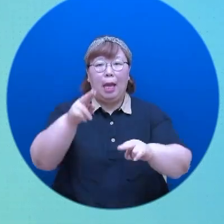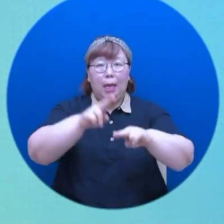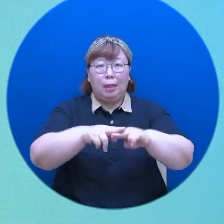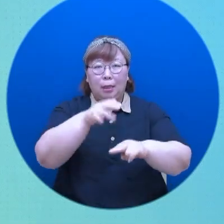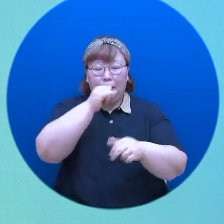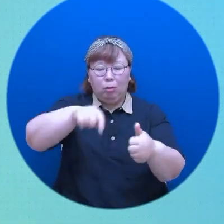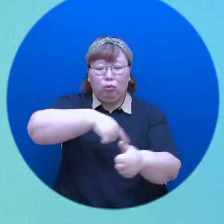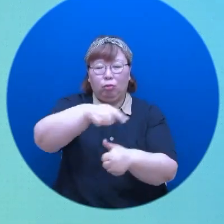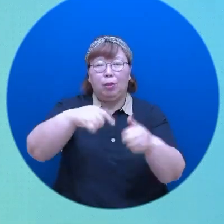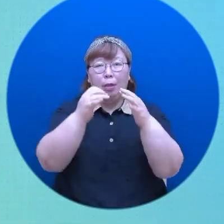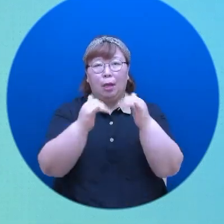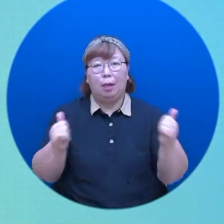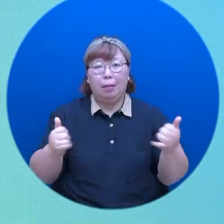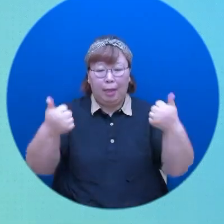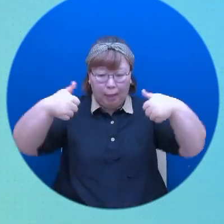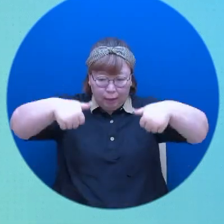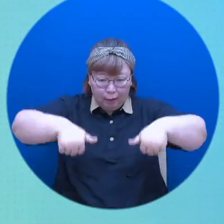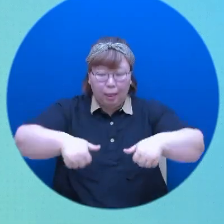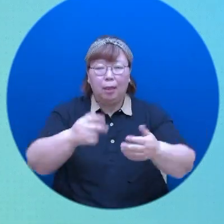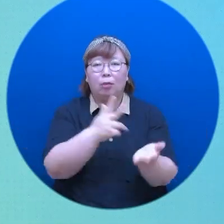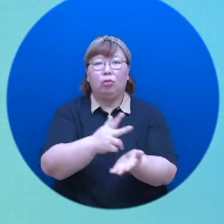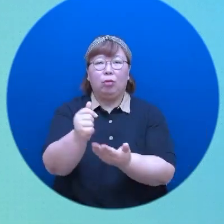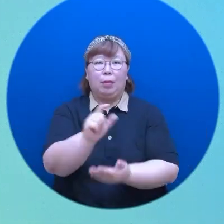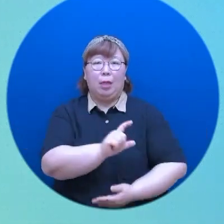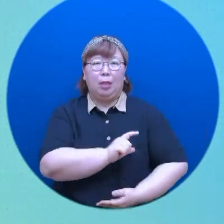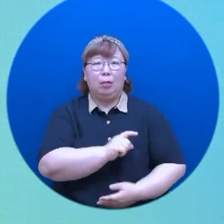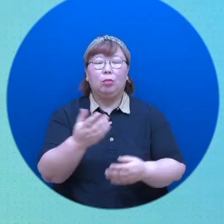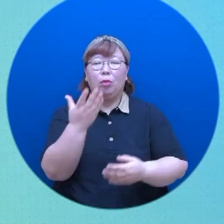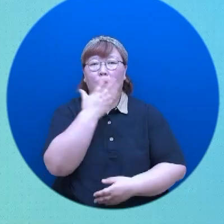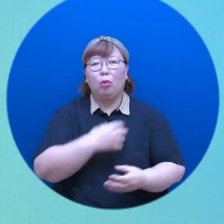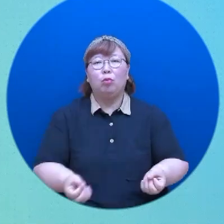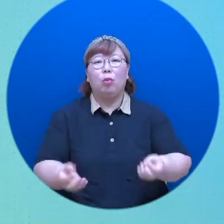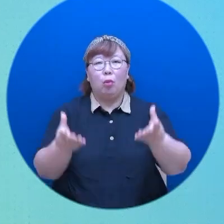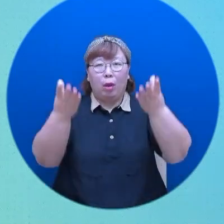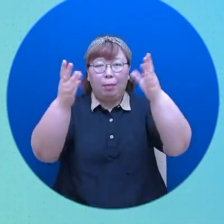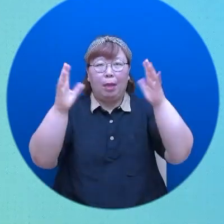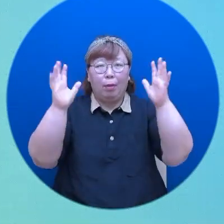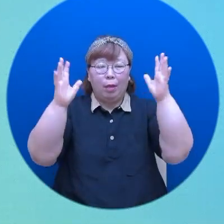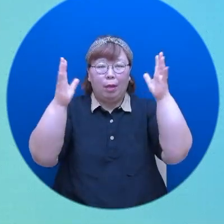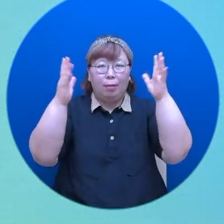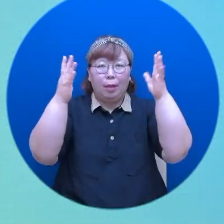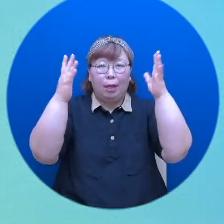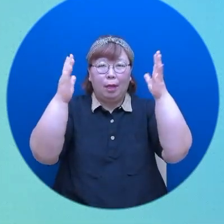분들에게 이렇게 인사할게요. 주님의 이름으로 환영하고 축복합니다 라고 인사합니다.